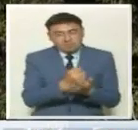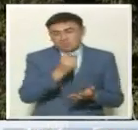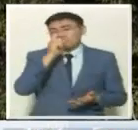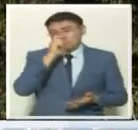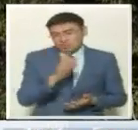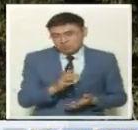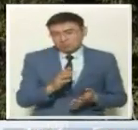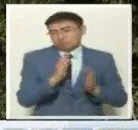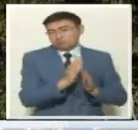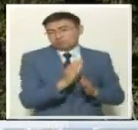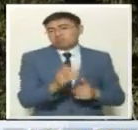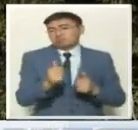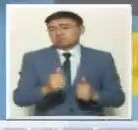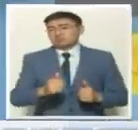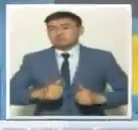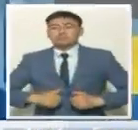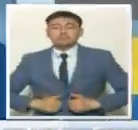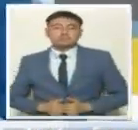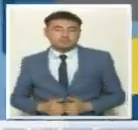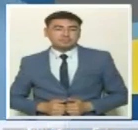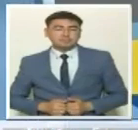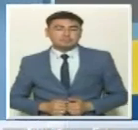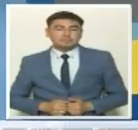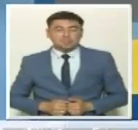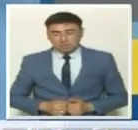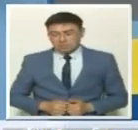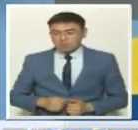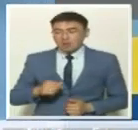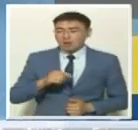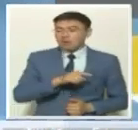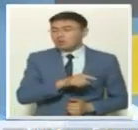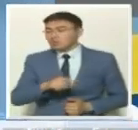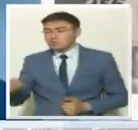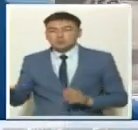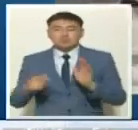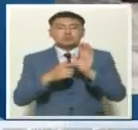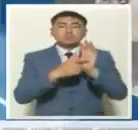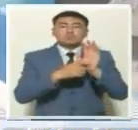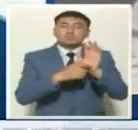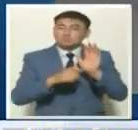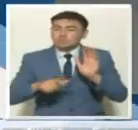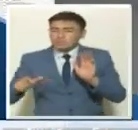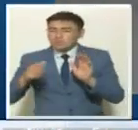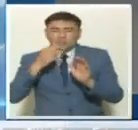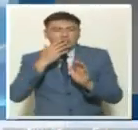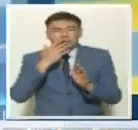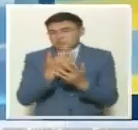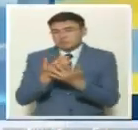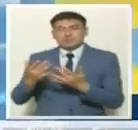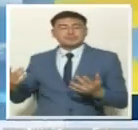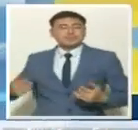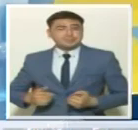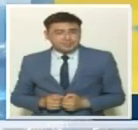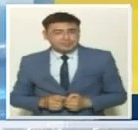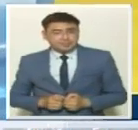технику, хорошие бои. В борьбу за медали вступили более 700 участников из разных стран мира. Наши каратисты